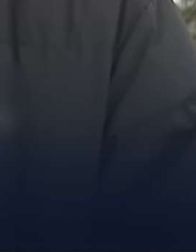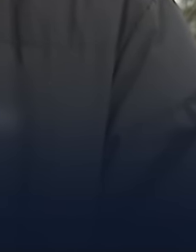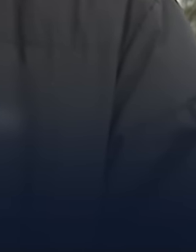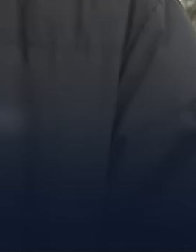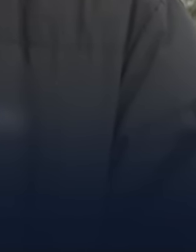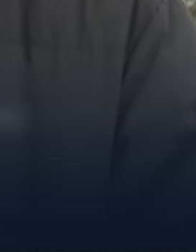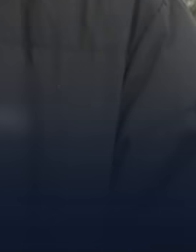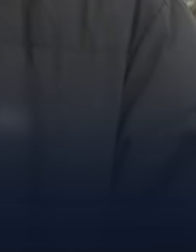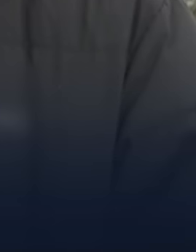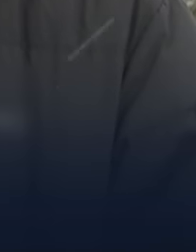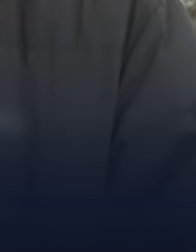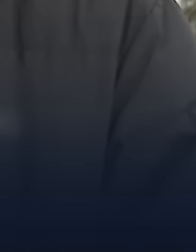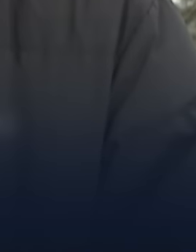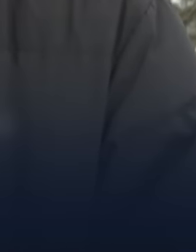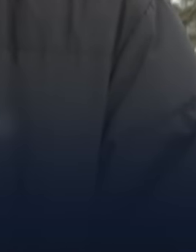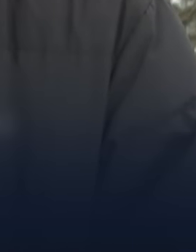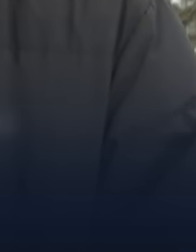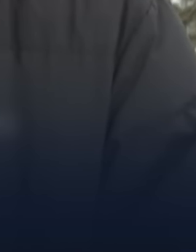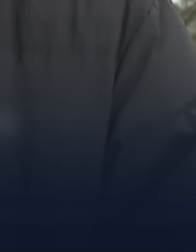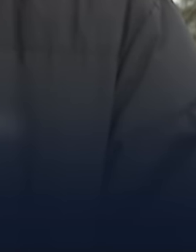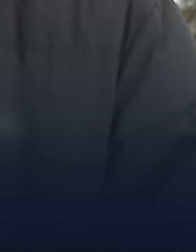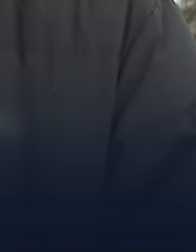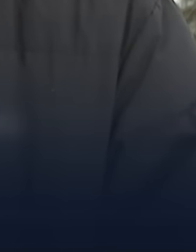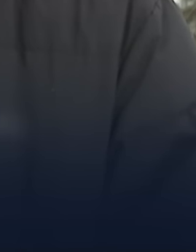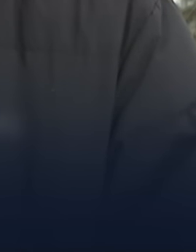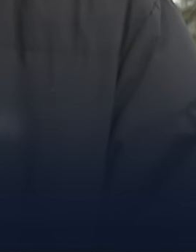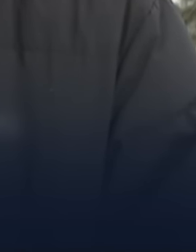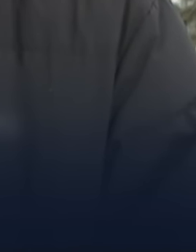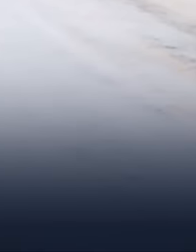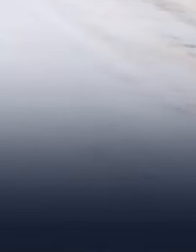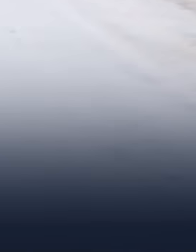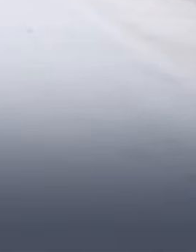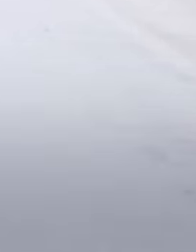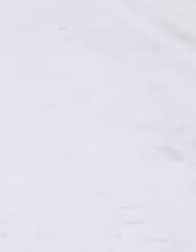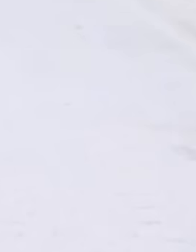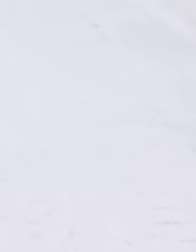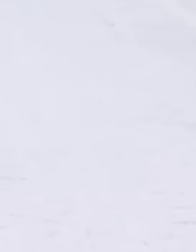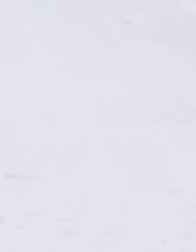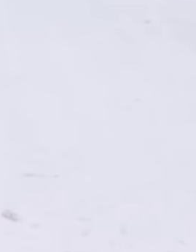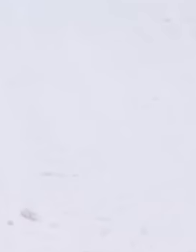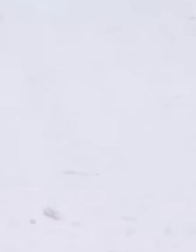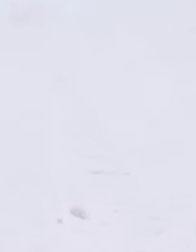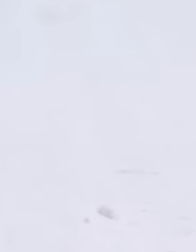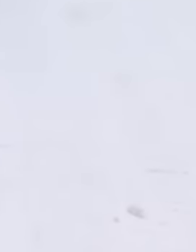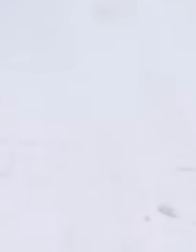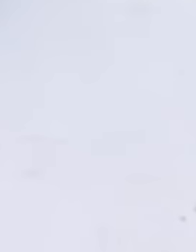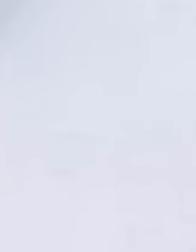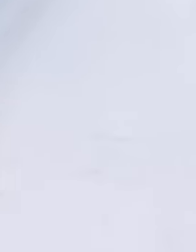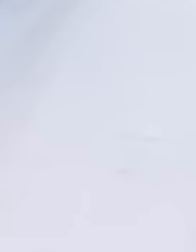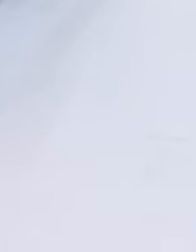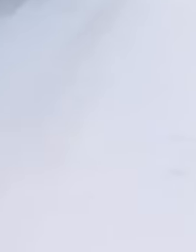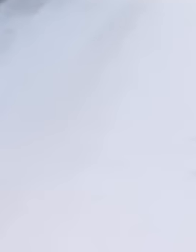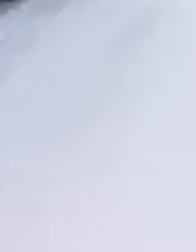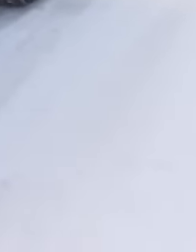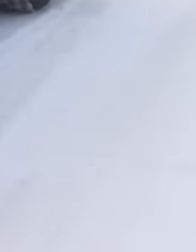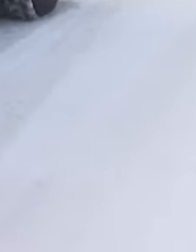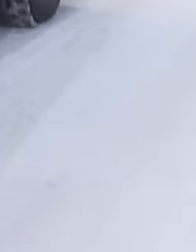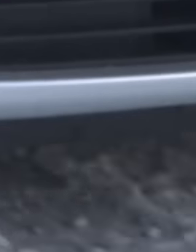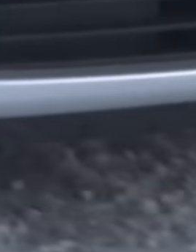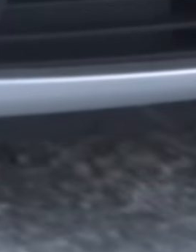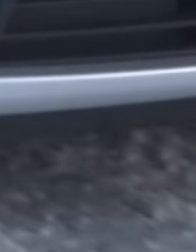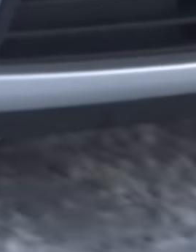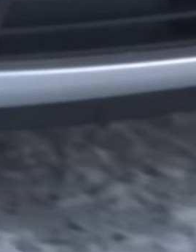놓고 주차를 해놓고 이제 어리목 그 대피소까지. 또 이틀 동안 30여 건의 눈길 사고가